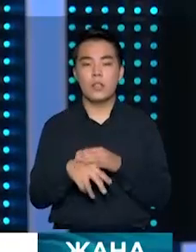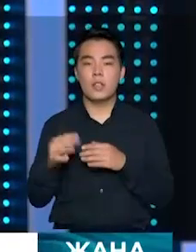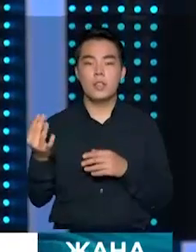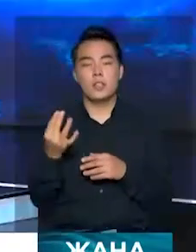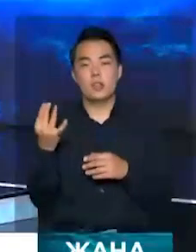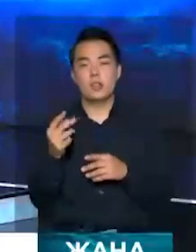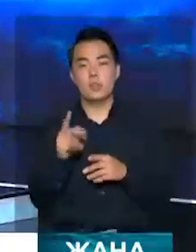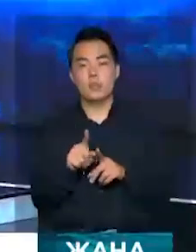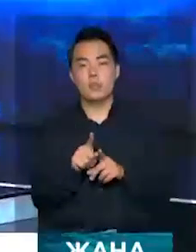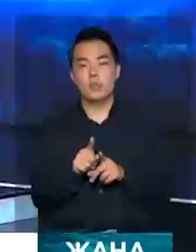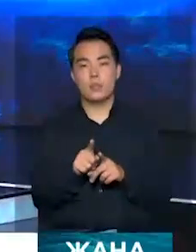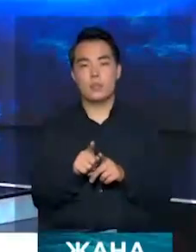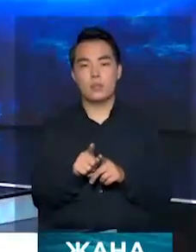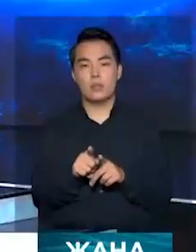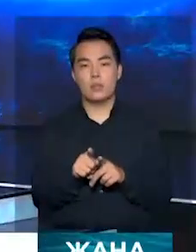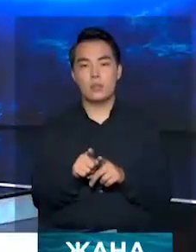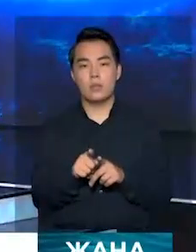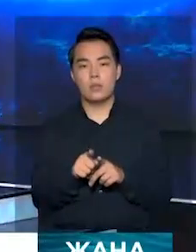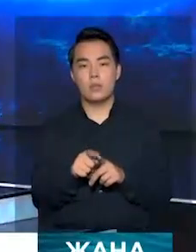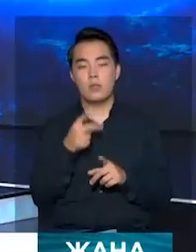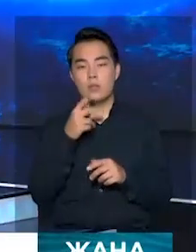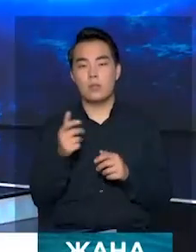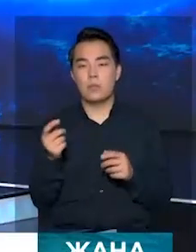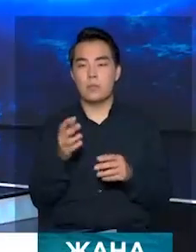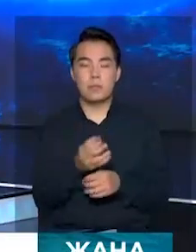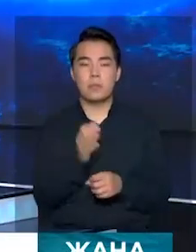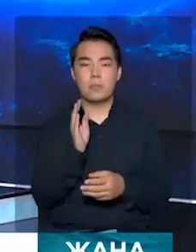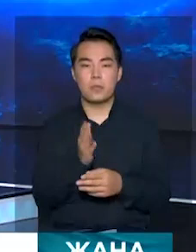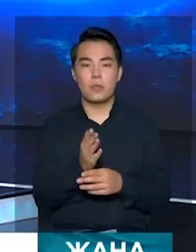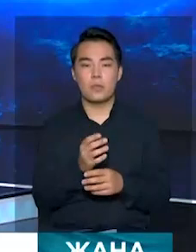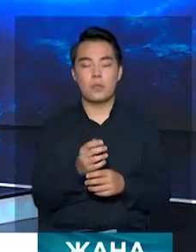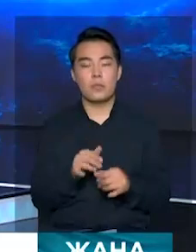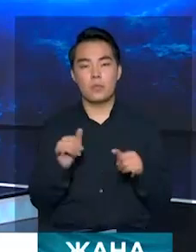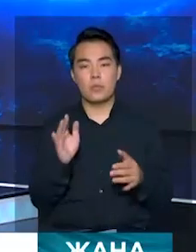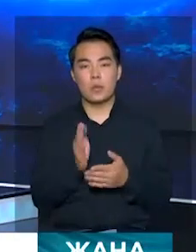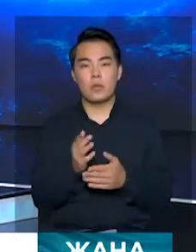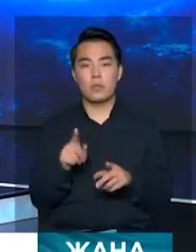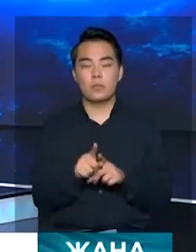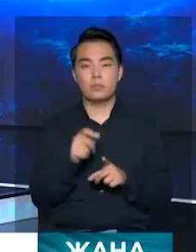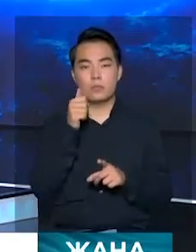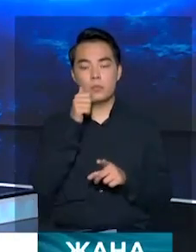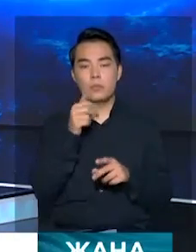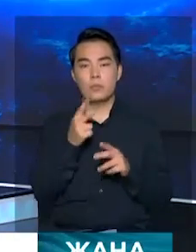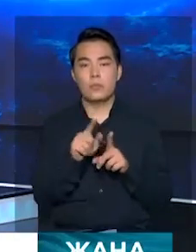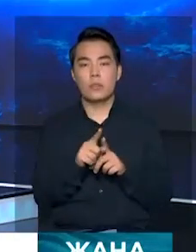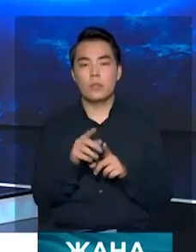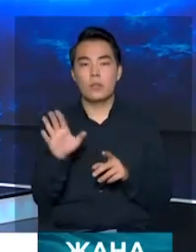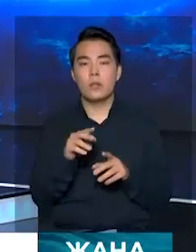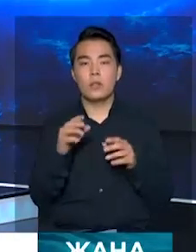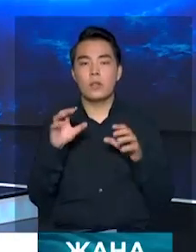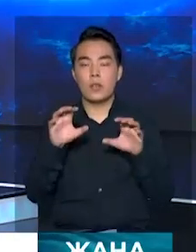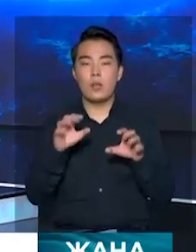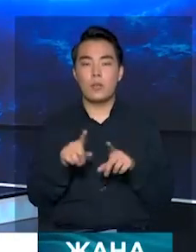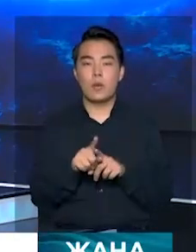Қызығушылық жалпы артуда. Неге десеңіз, мынау бағдарлама қабылданғаннан кейін көп